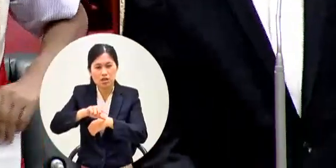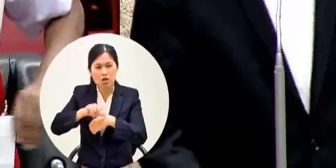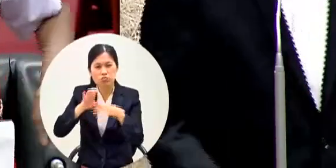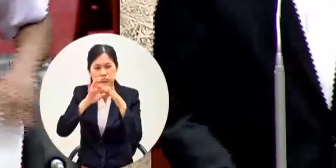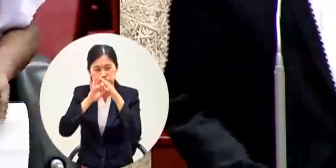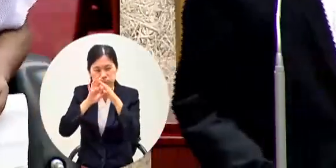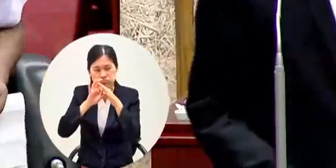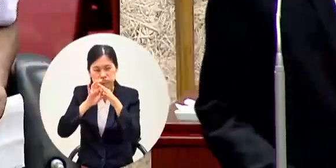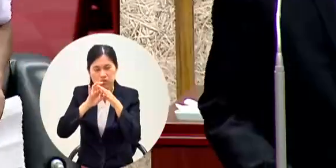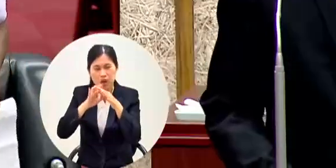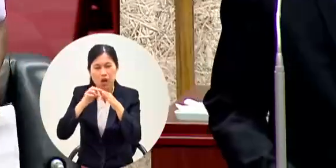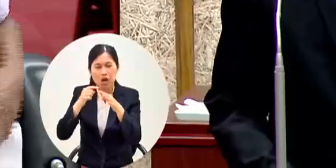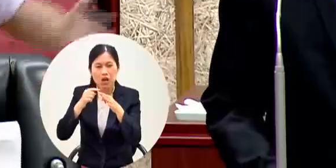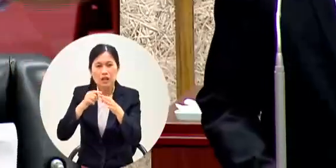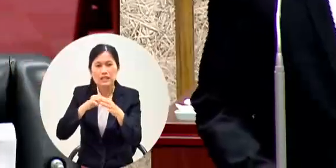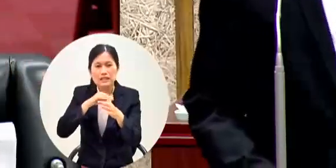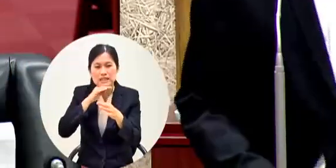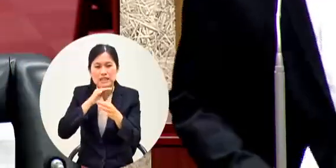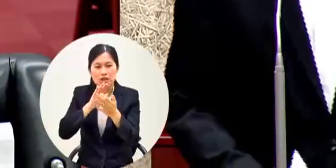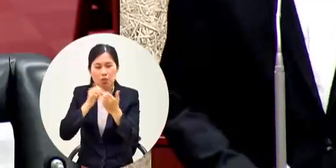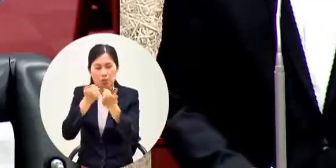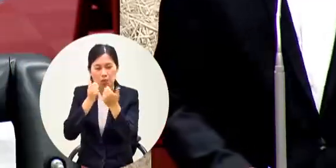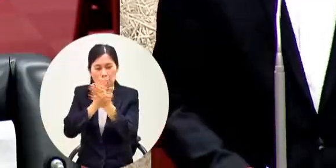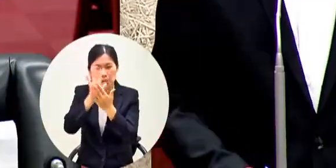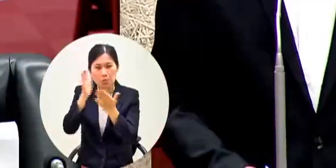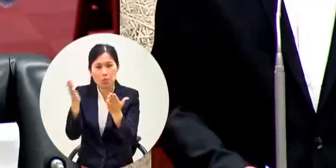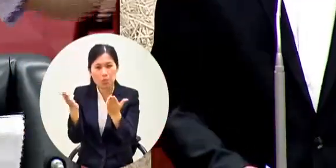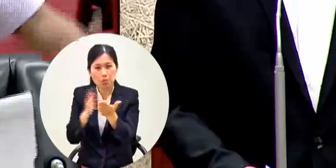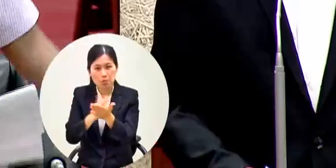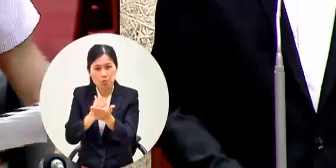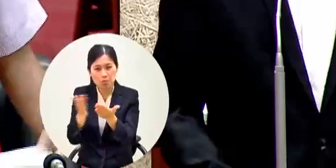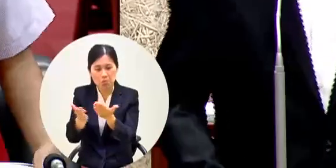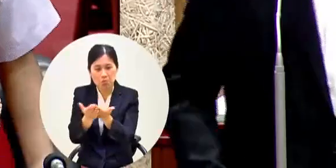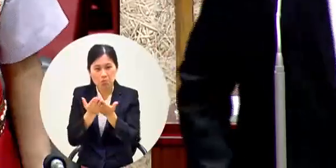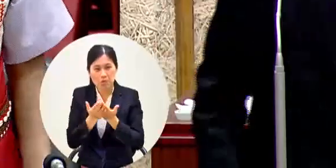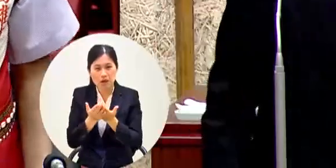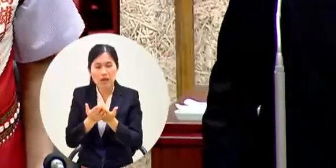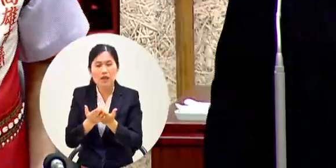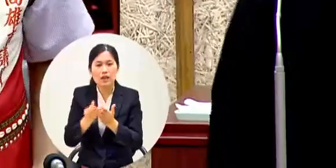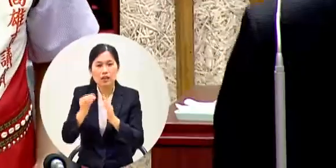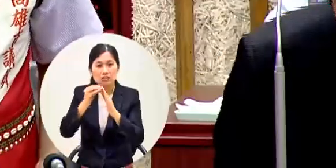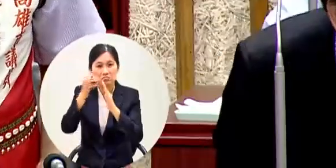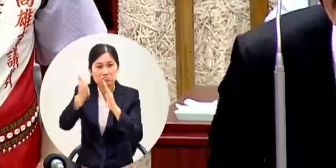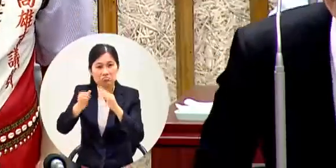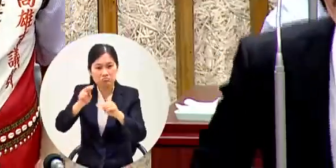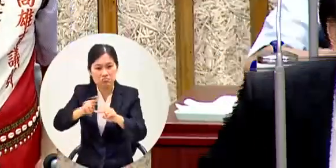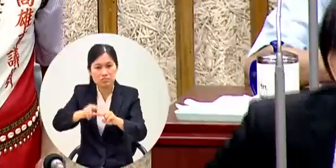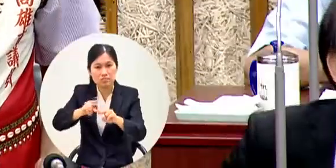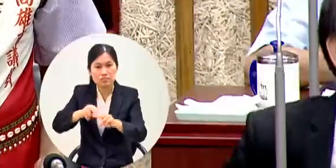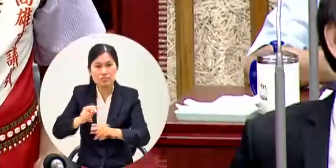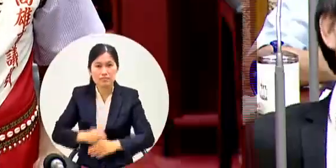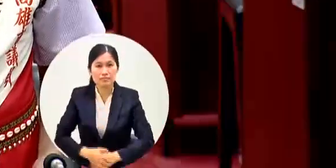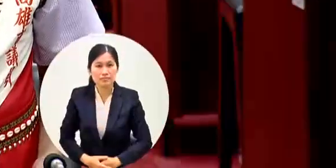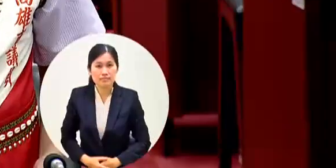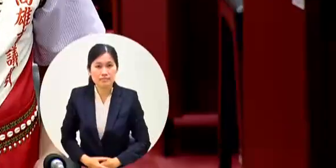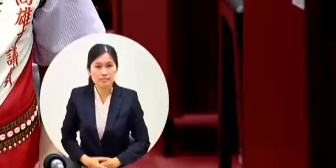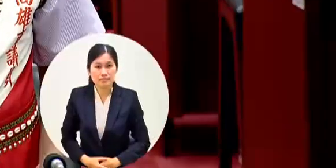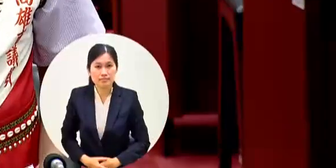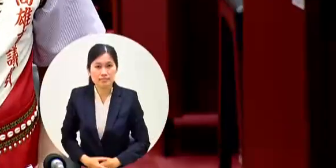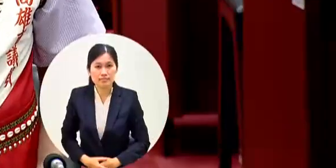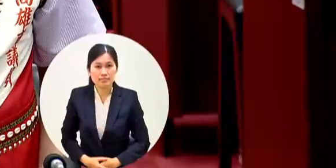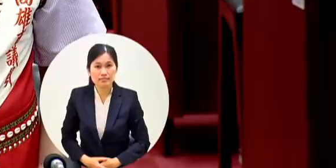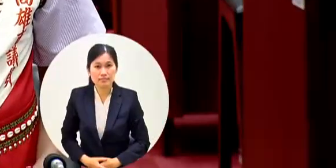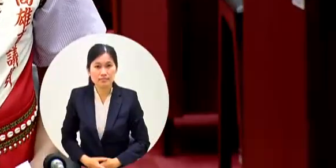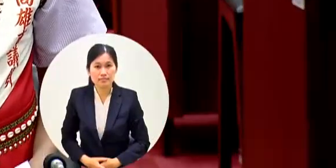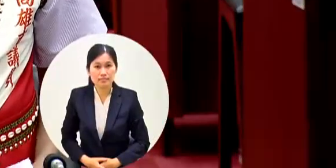到部落做一个说明。我想我会全程来陪我们的局长，因为时间关系，我